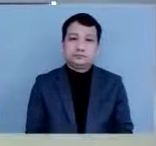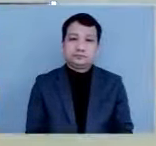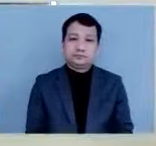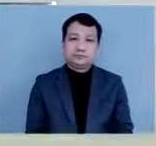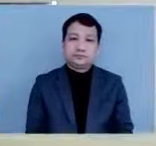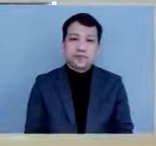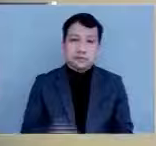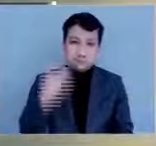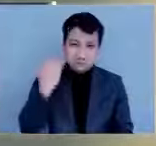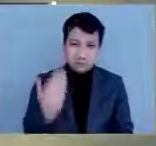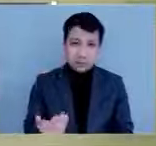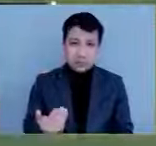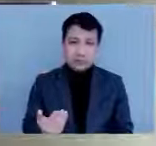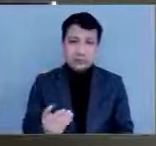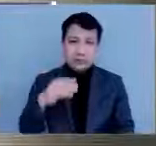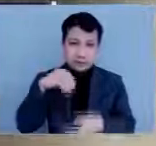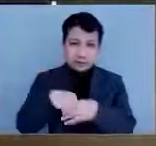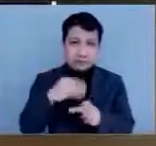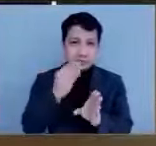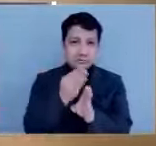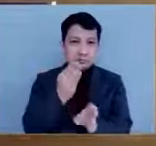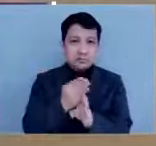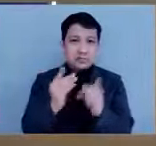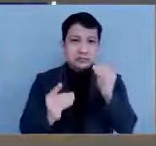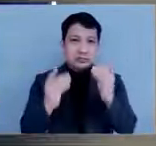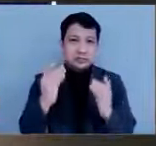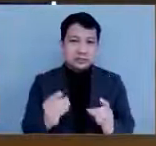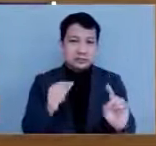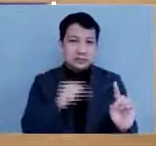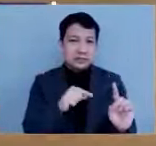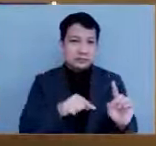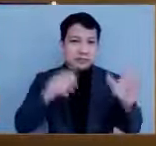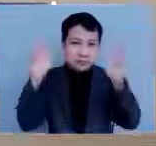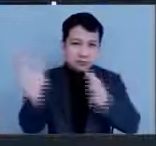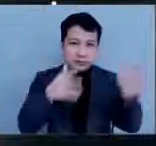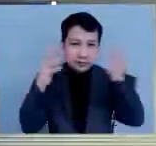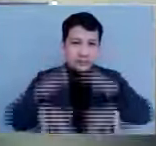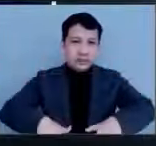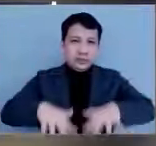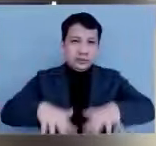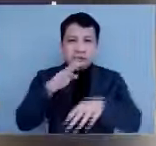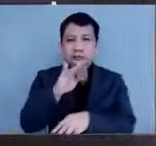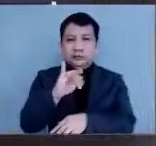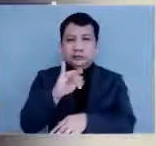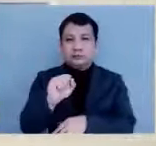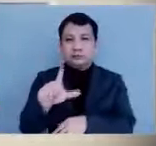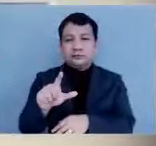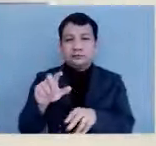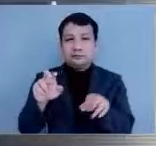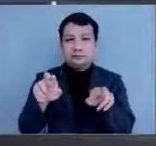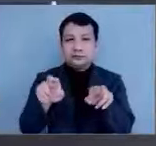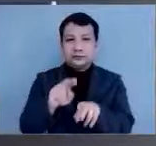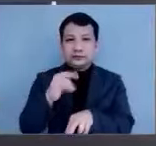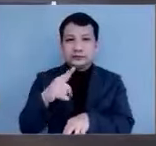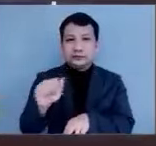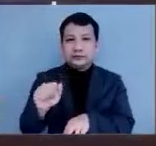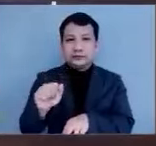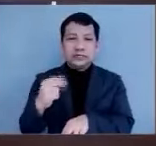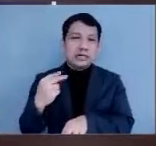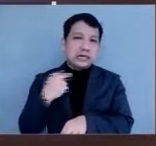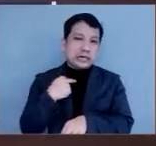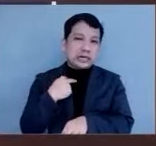Patay na rin nang madiskubre sa loob ng bus ang driver na ito sa kasagsagan ng baha sa Bicol Central Station sa Naga City. Posibleng natrap daw